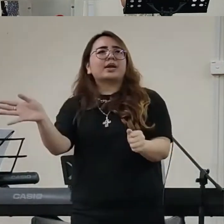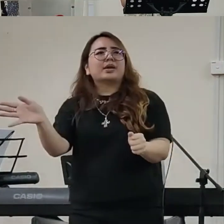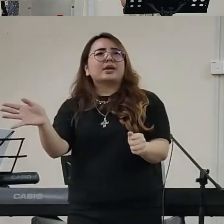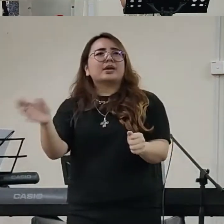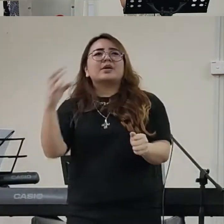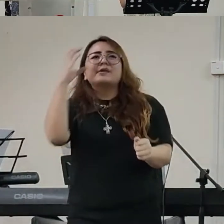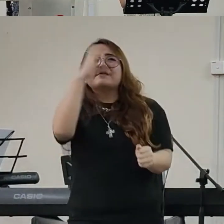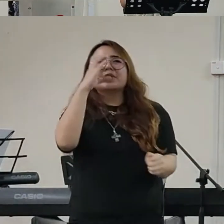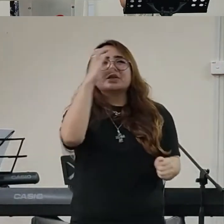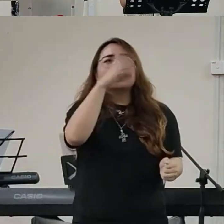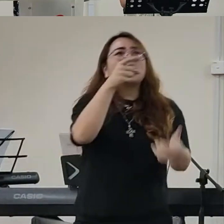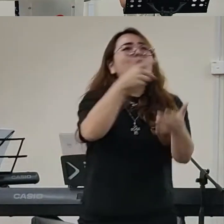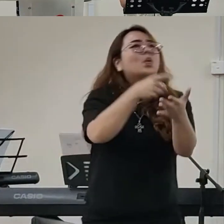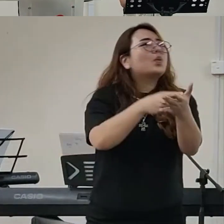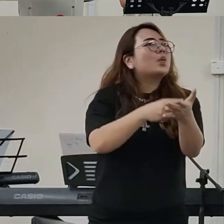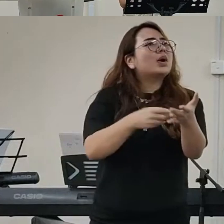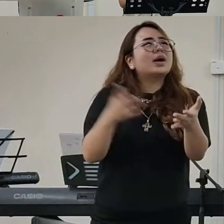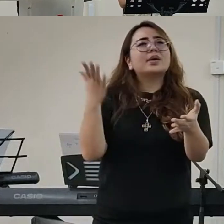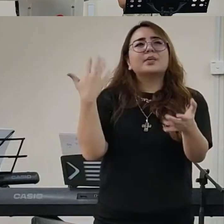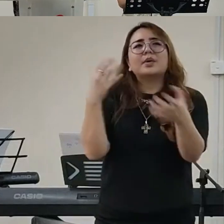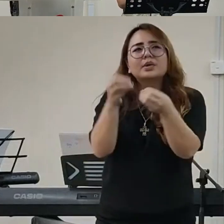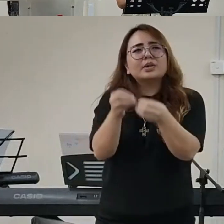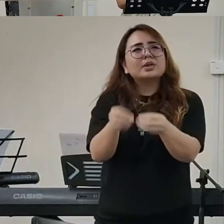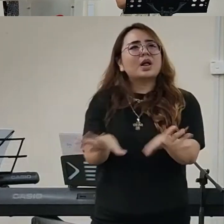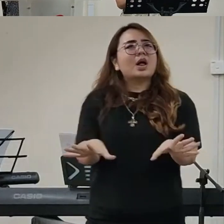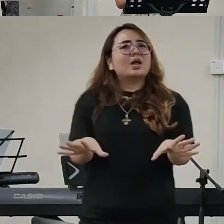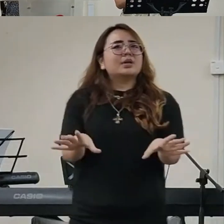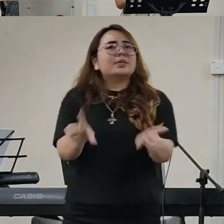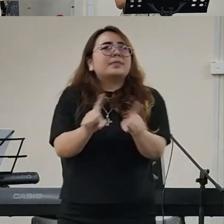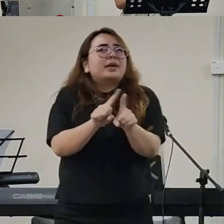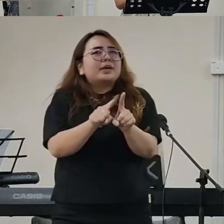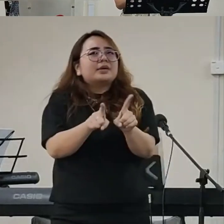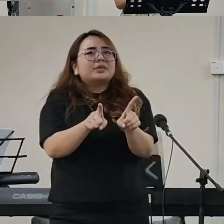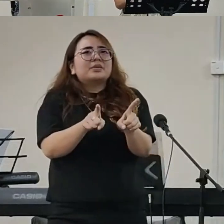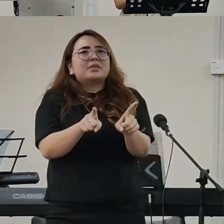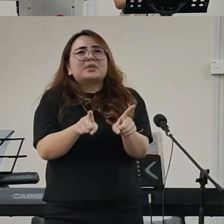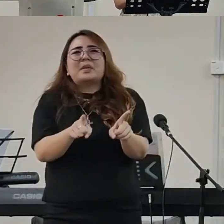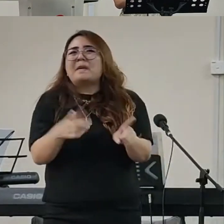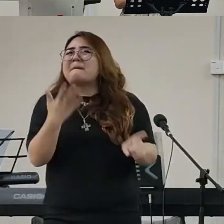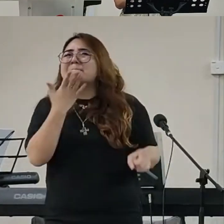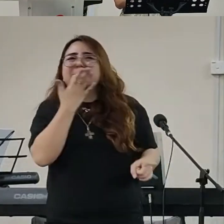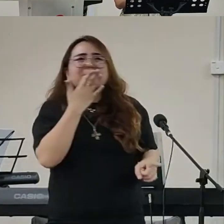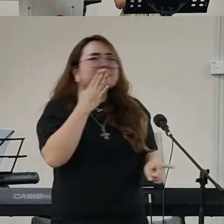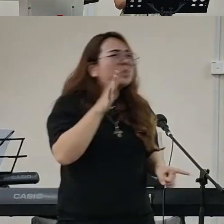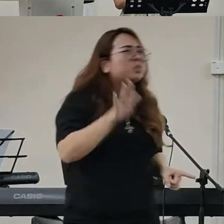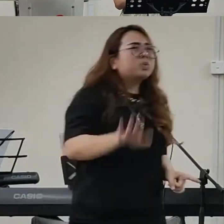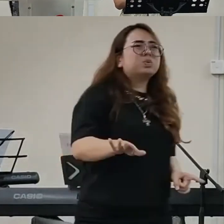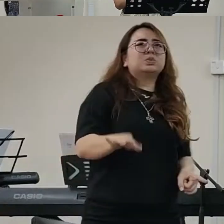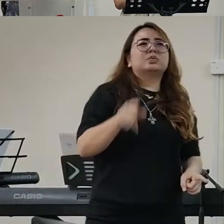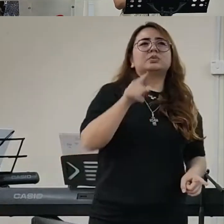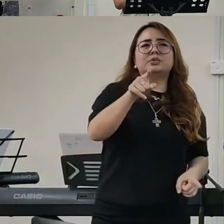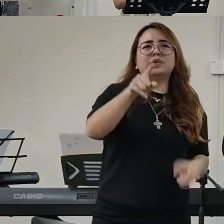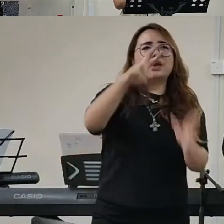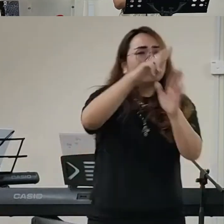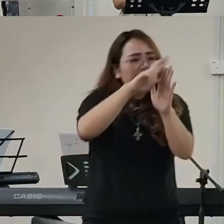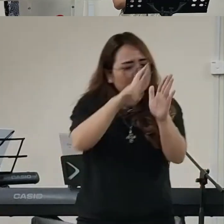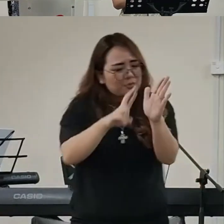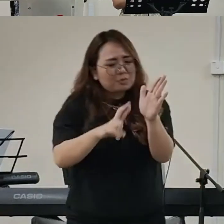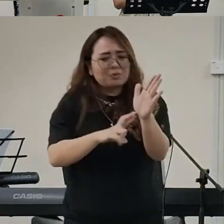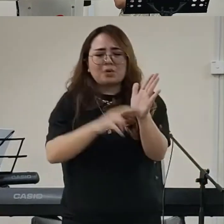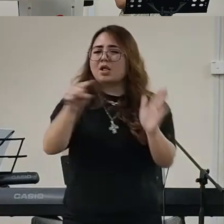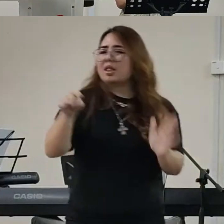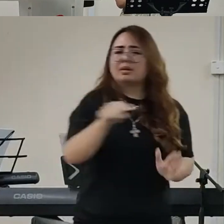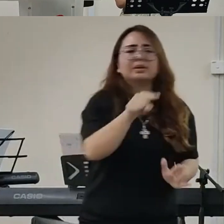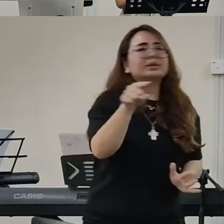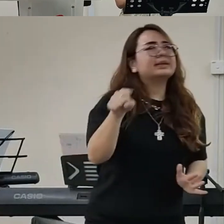壮，患病的你们没有医治，受伤的你们没有包扎，被赶散的你们没有领回，